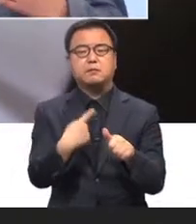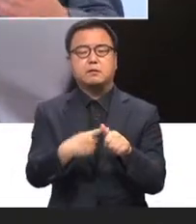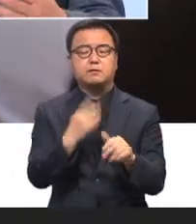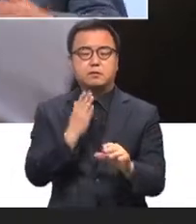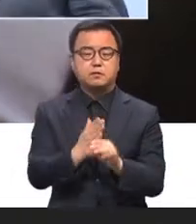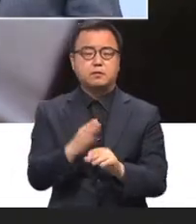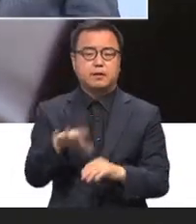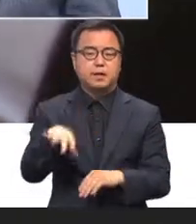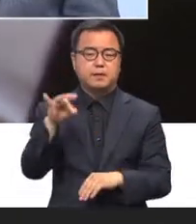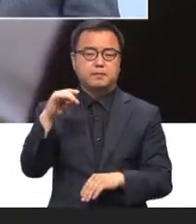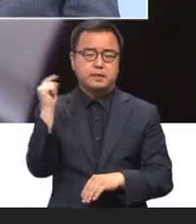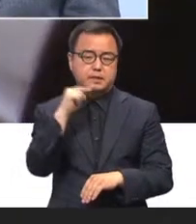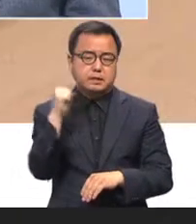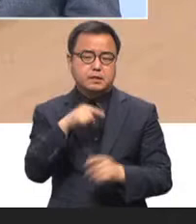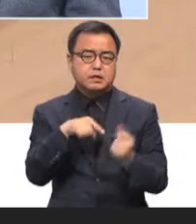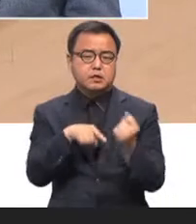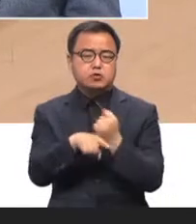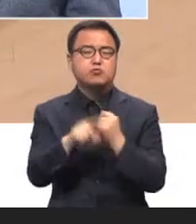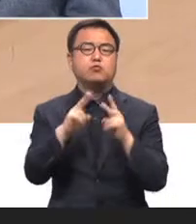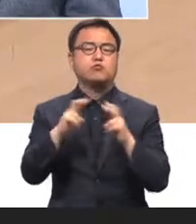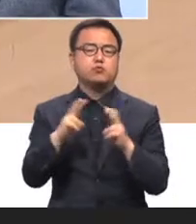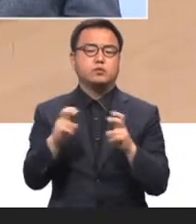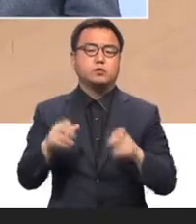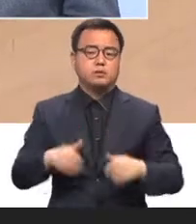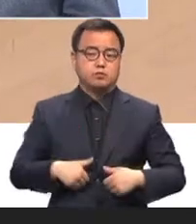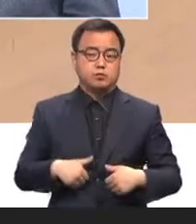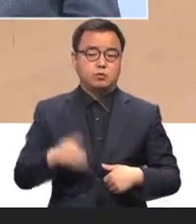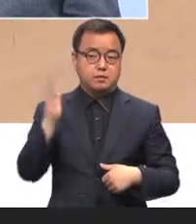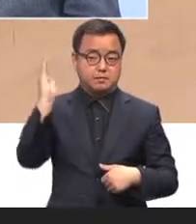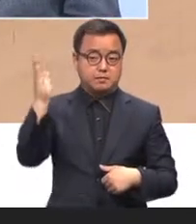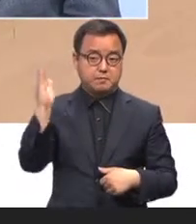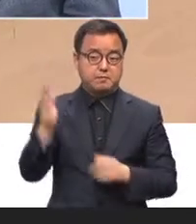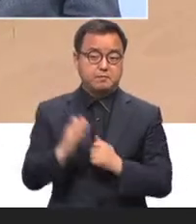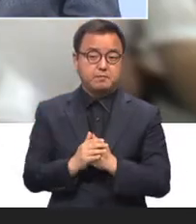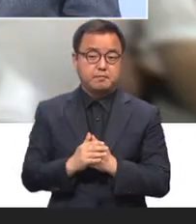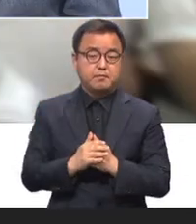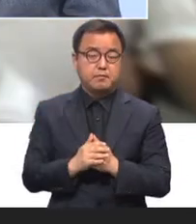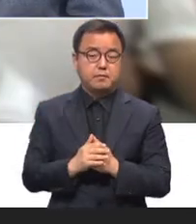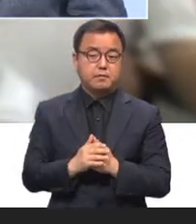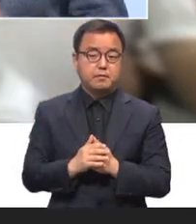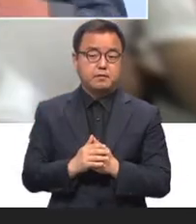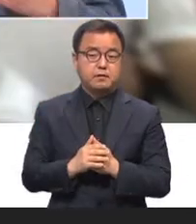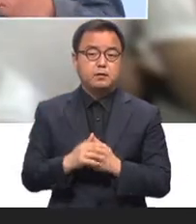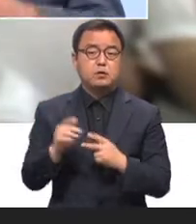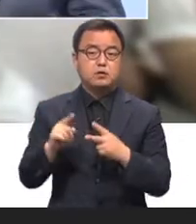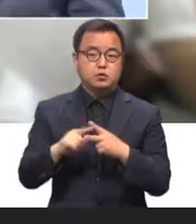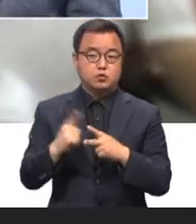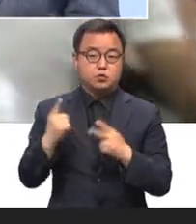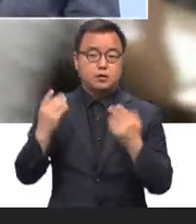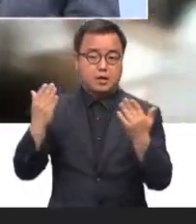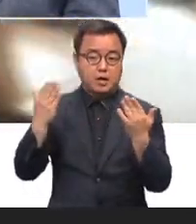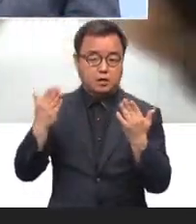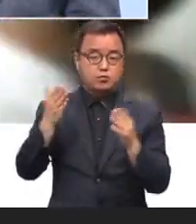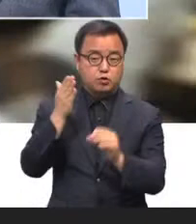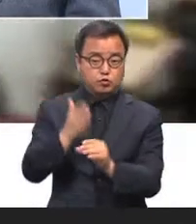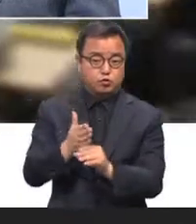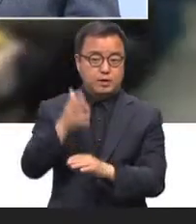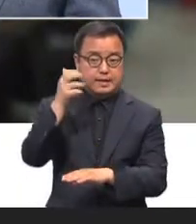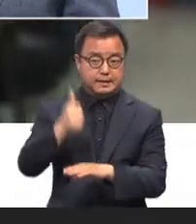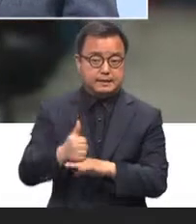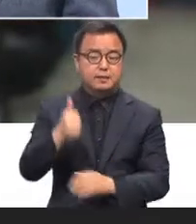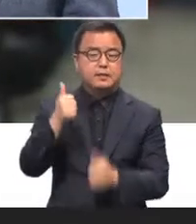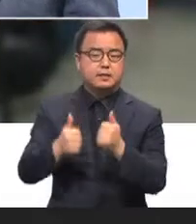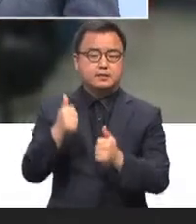철저한 원인 분석부터 해야 한다는 지적이 나오구요 게 어초 등 기말 초등 해 중간 기말고사 뭐 지필평가